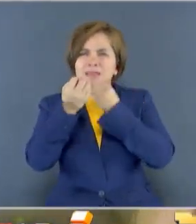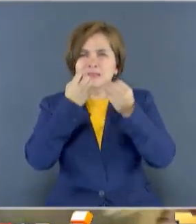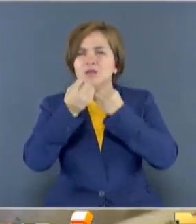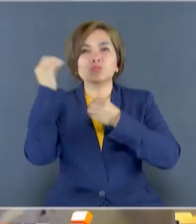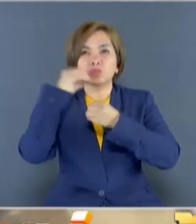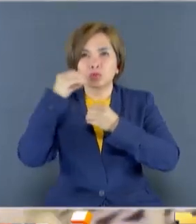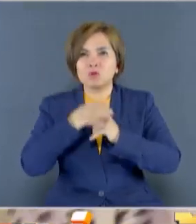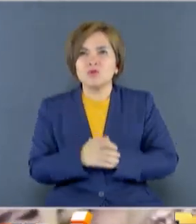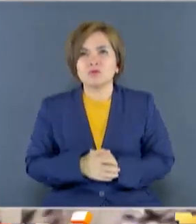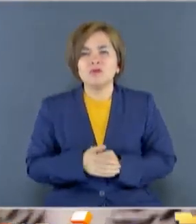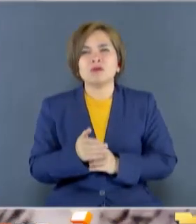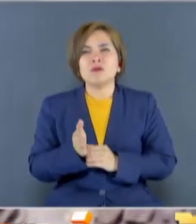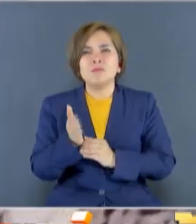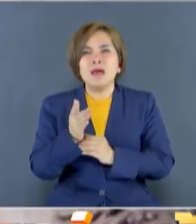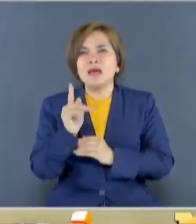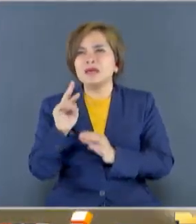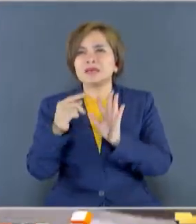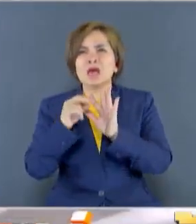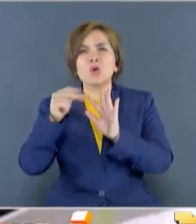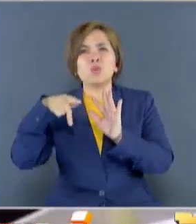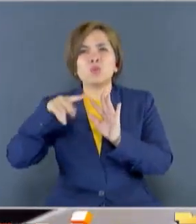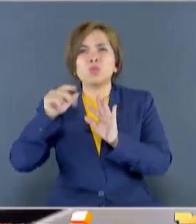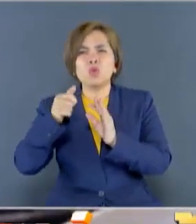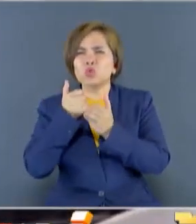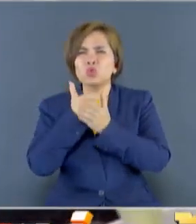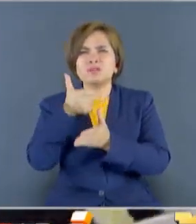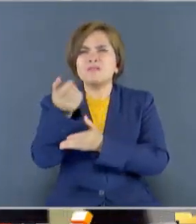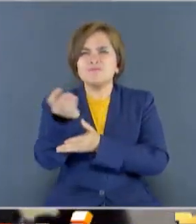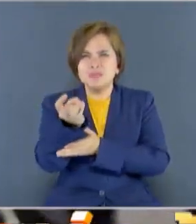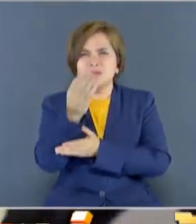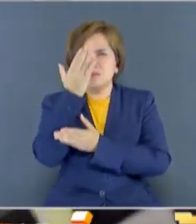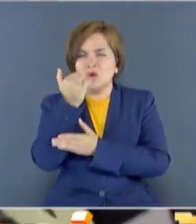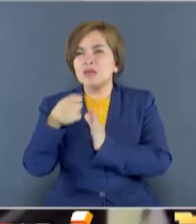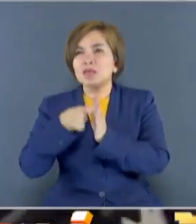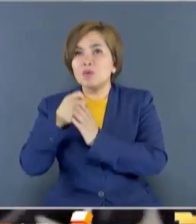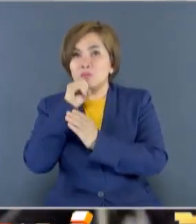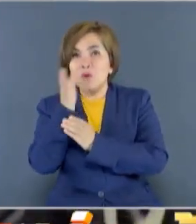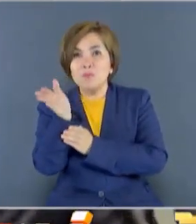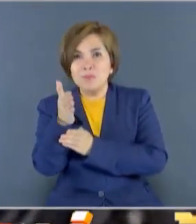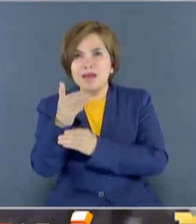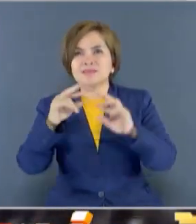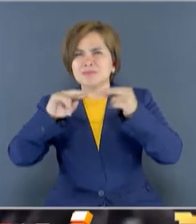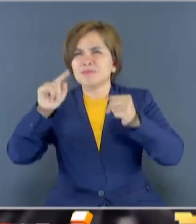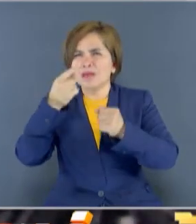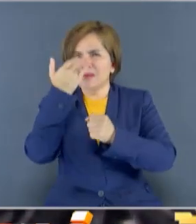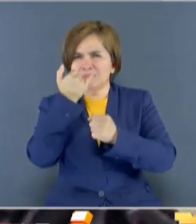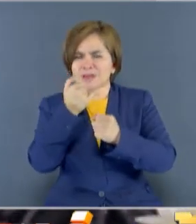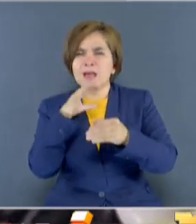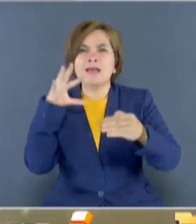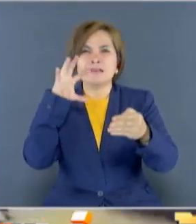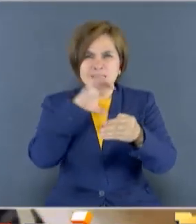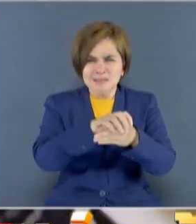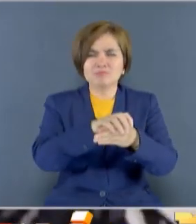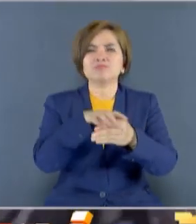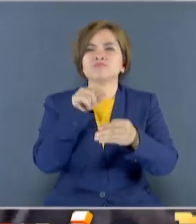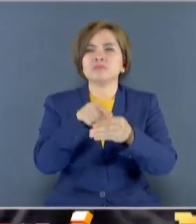นะฮะแล้วก็บอกว่าการปล่อยปลากระพงเนี่ยอาจจะช่วยได้ไม่มากนะเพราะตอนนี้มีข้อเสนอบอกว่าคืออาจจะต้องปล่อยปลาอีกชนิดหนึ่งเพื่อมากินปลา